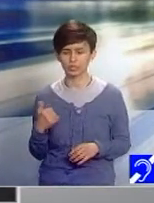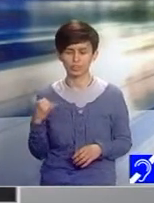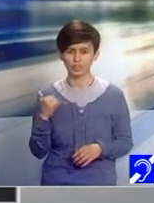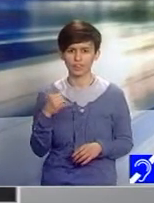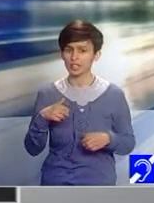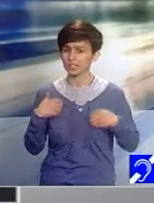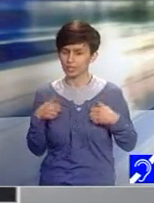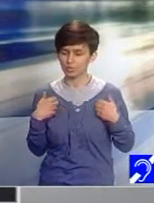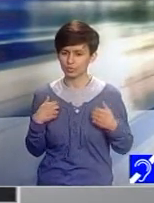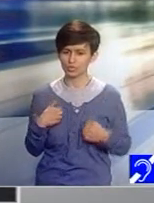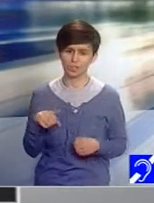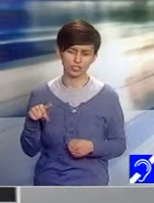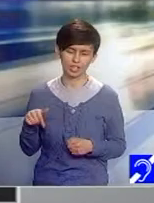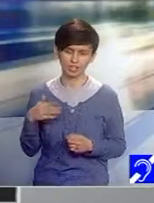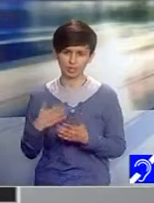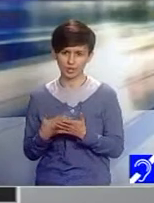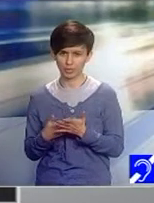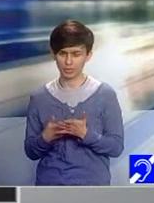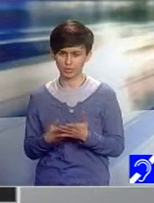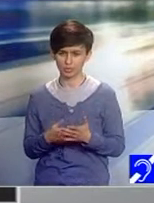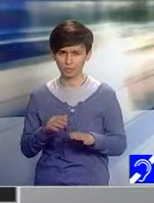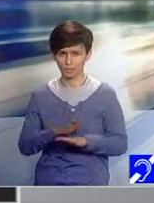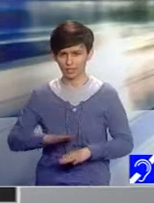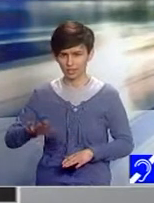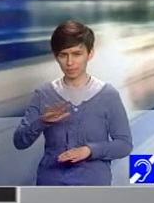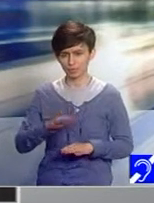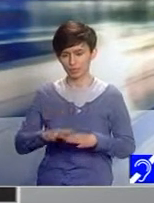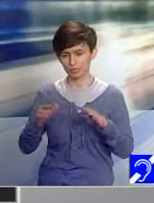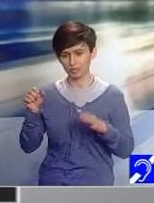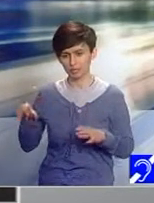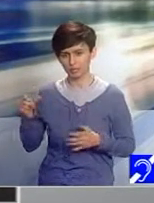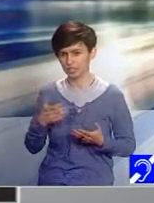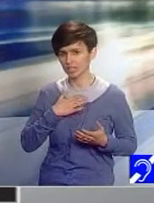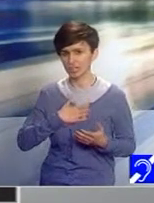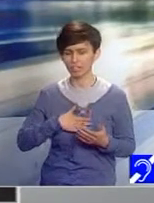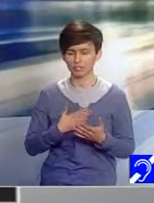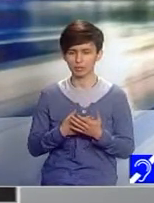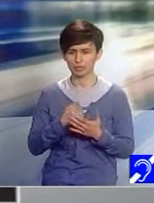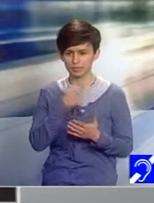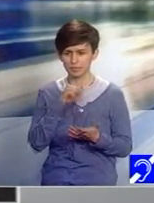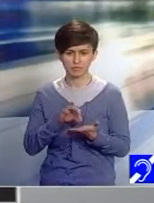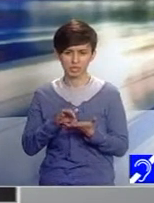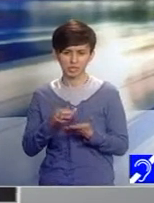cu bucurie și de data aceasta pentru publicul larg, pentru doritor, pentru că data trecută am fost